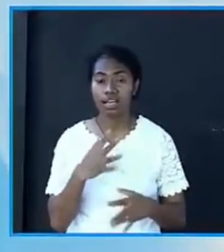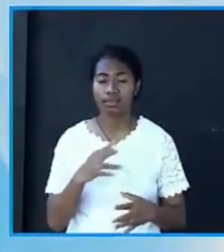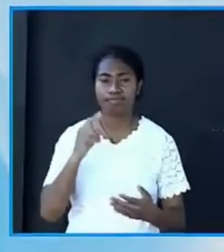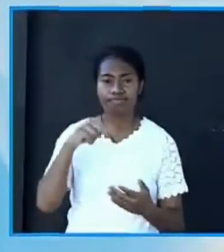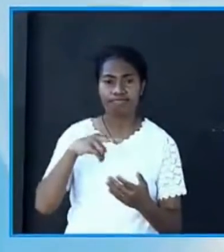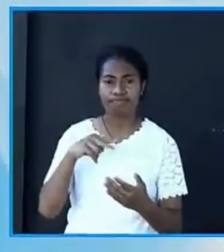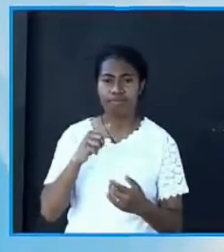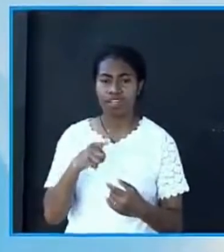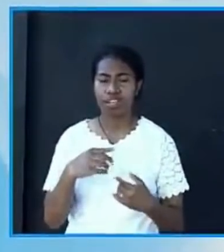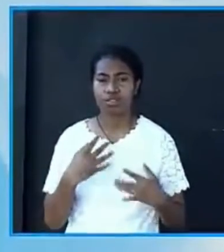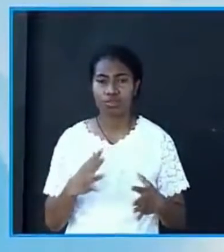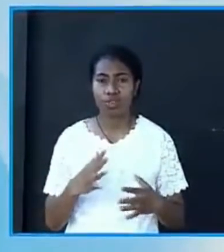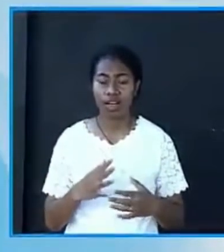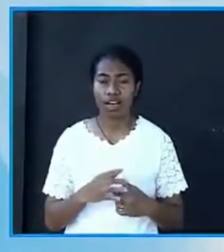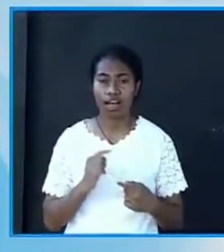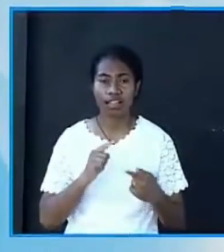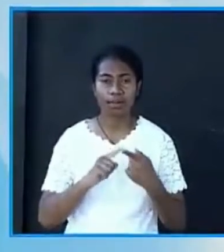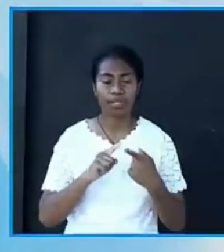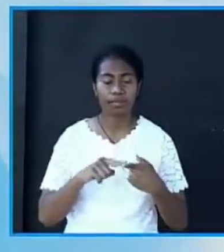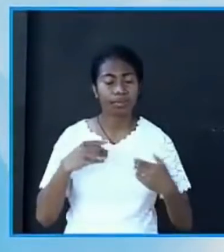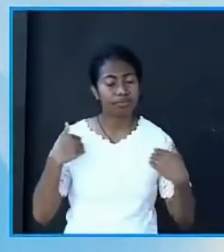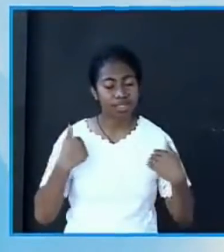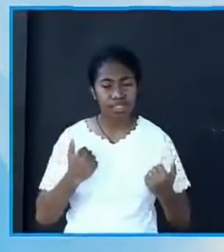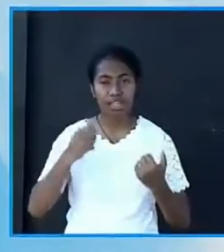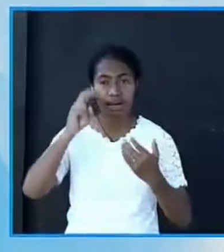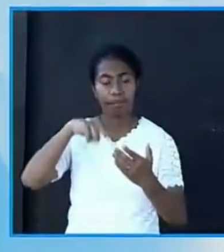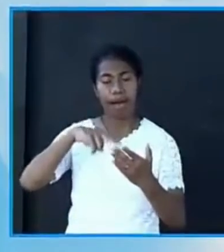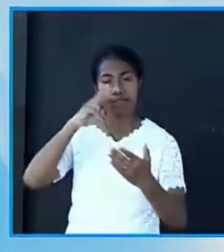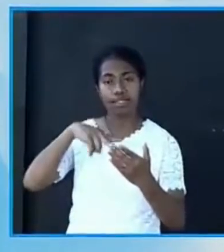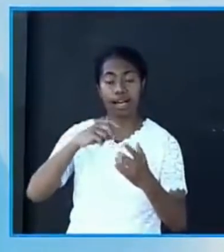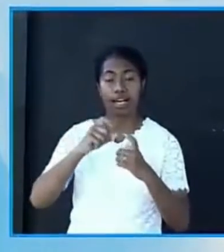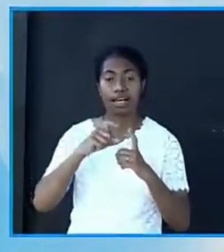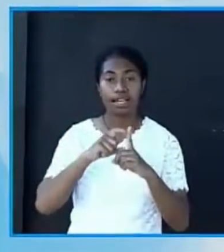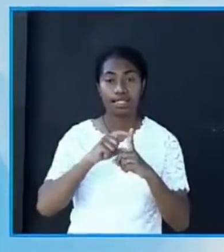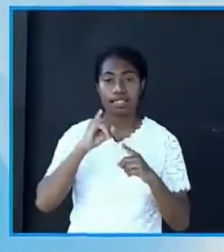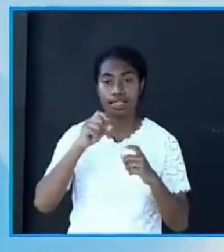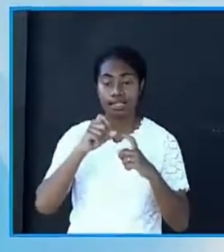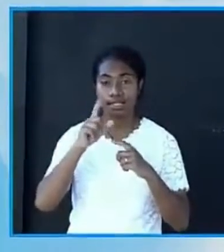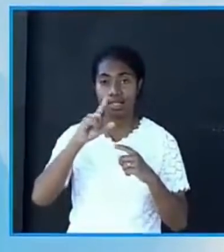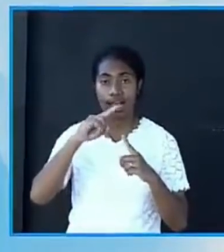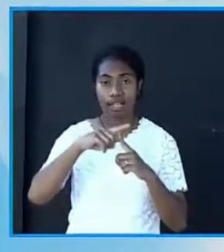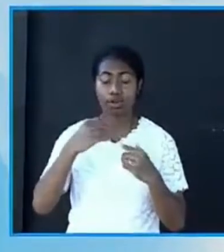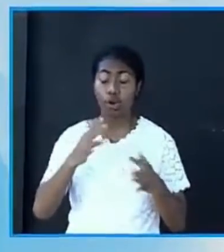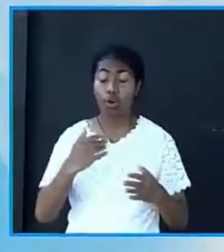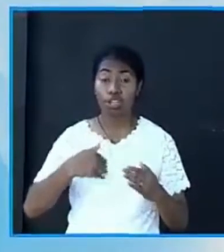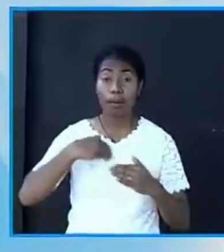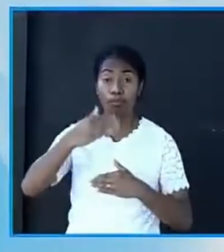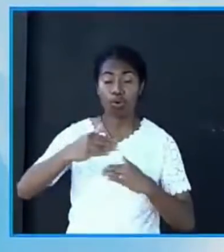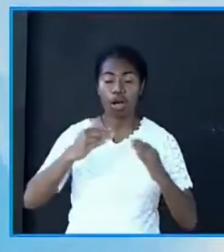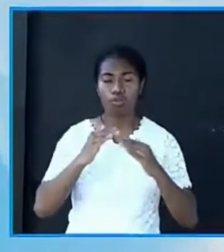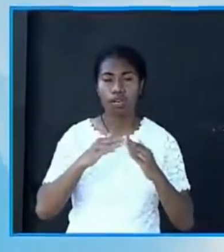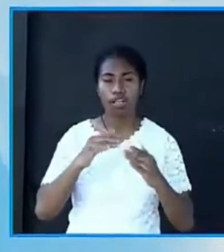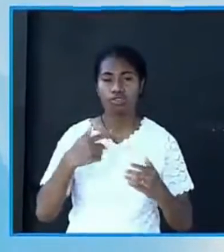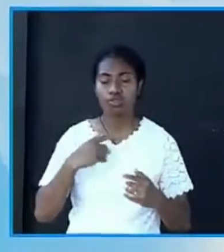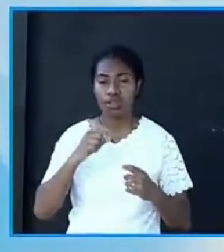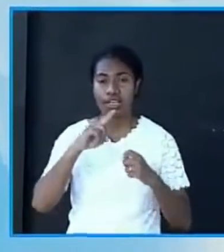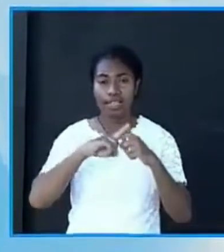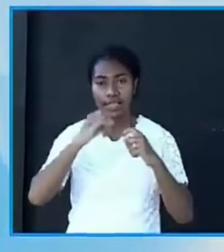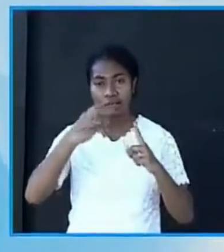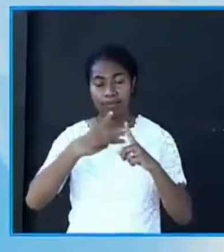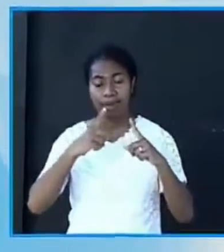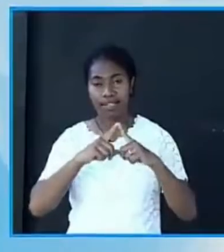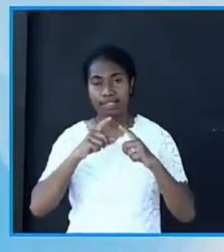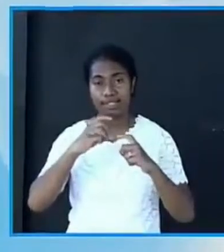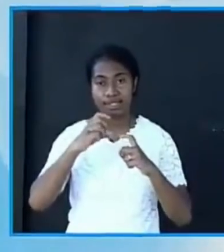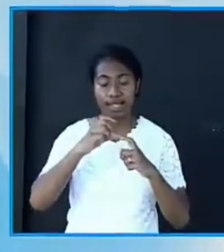ketika dia menerima sepotong tulang langsung mengibas-ngibaskan ekornya dengan luapan rasa terima kasih pada itu cuma sepotong